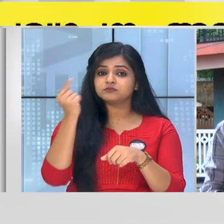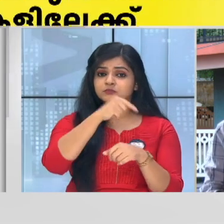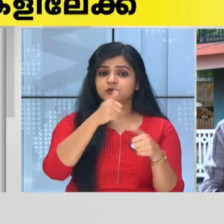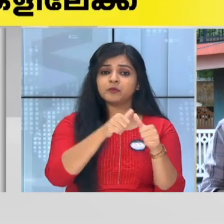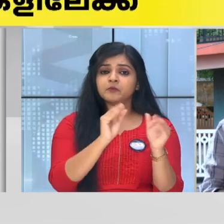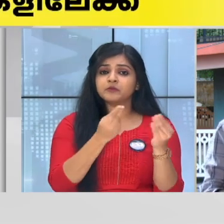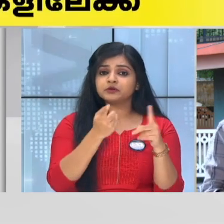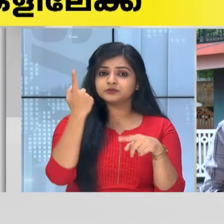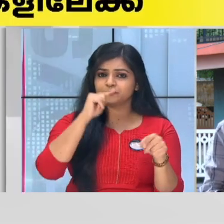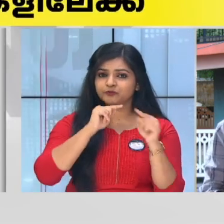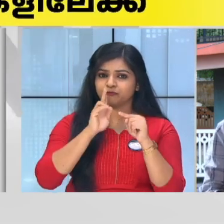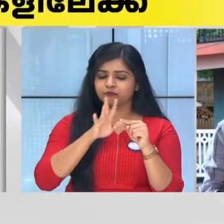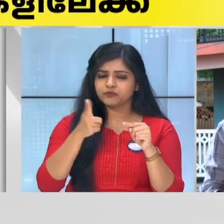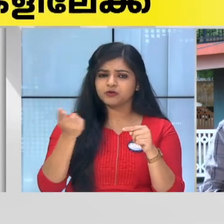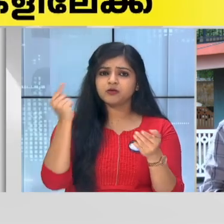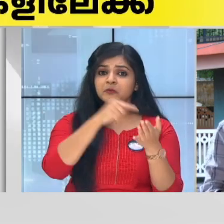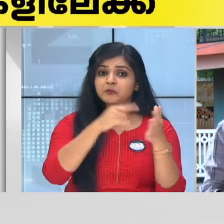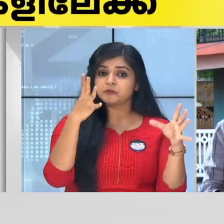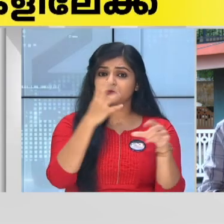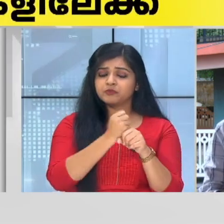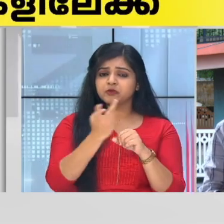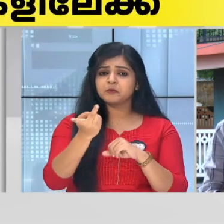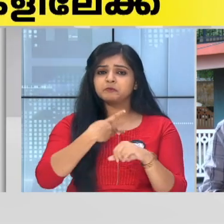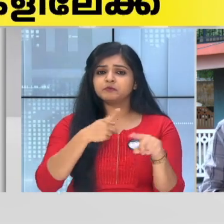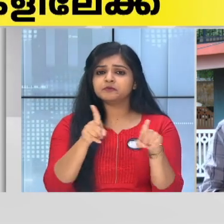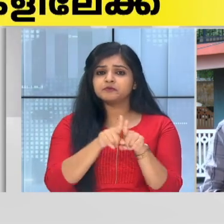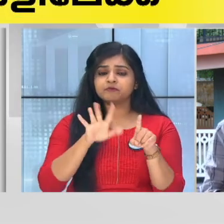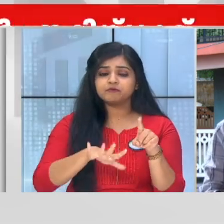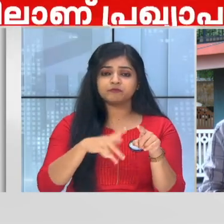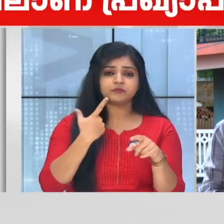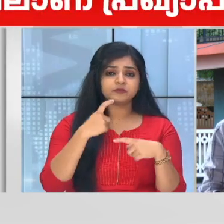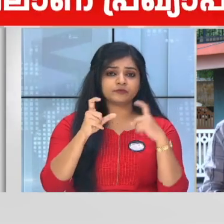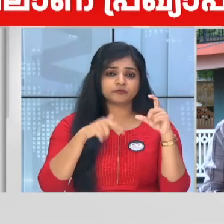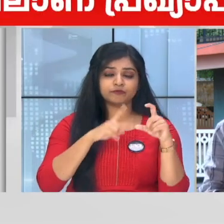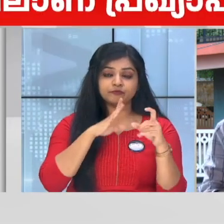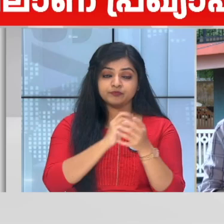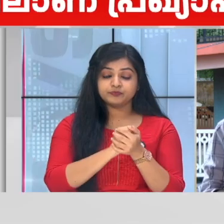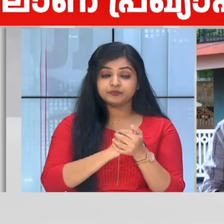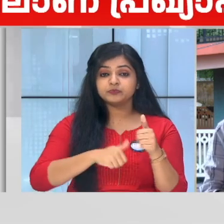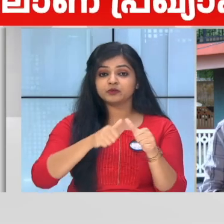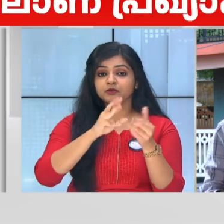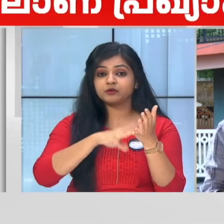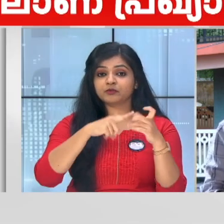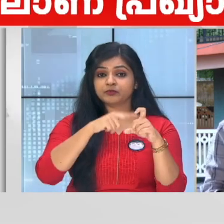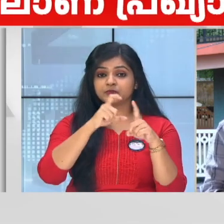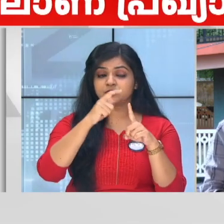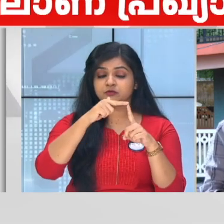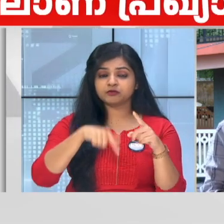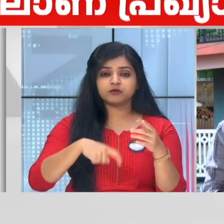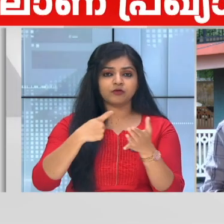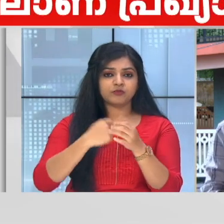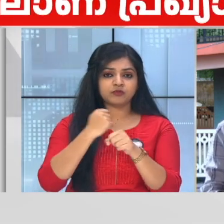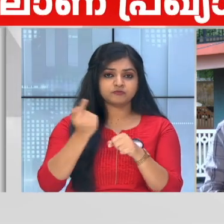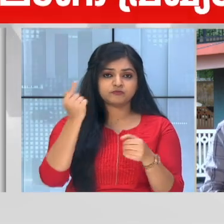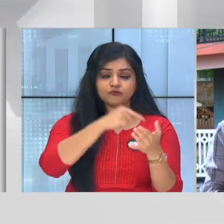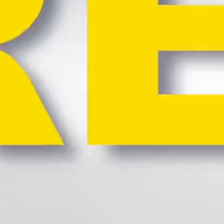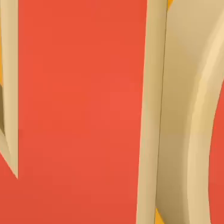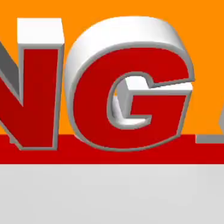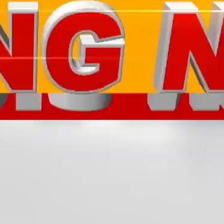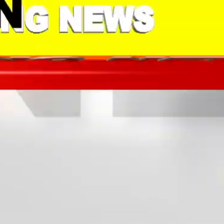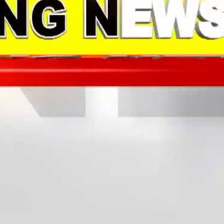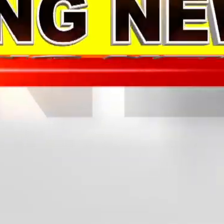ഉണ്ടാകുമെന്നാണ് ഒരു വിഭാഗം നേതാക്കൾ നൽകിയ മുന്നറിയിപ്പ്. ആ ഒരു പശ്ചാത്തലത്തിൽ രാഹുൽ ഗാന്ധി അമേഠിയിലും പ്രിയങ്ക ഗാന്ധി റായ്ബറിലും വേണം എന്ന് തന്നെയാണ് ആവശ്യം. അതുമായി ബന്ധപ്പെട്ടുള്ള ചർച്ചകൾ തന്നെയാണ് ഇപ്പോഴും